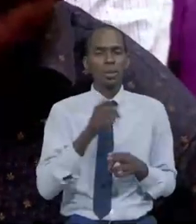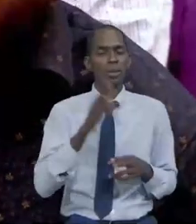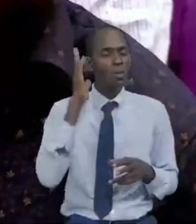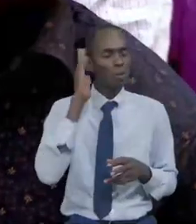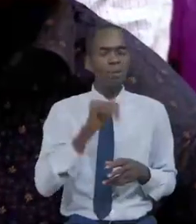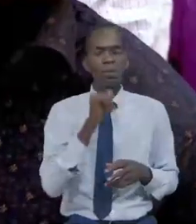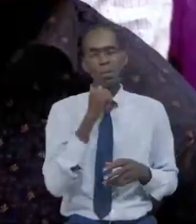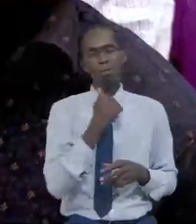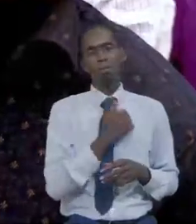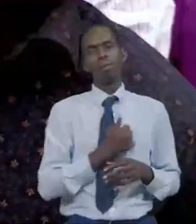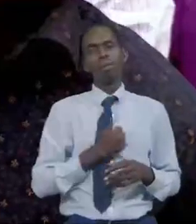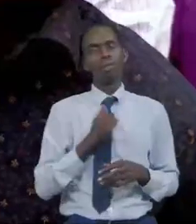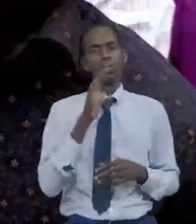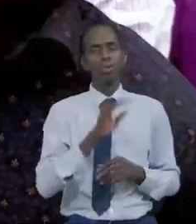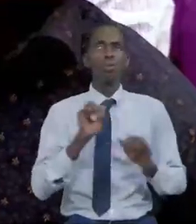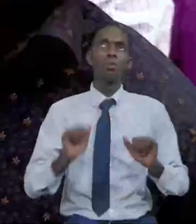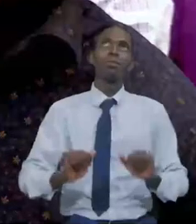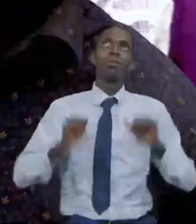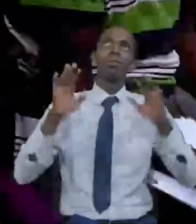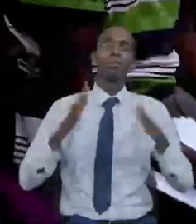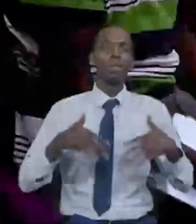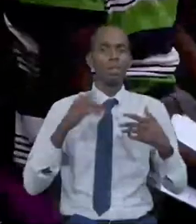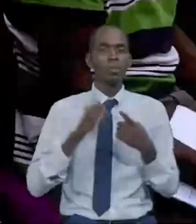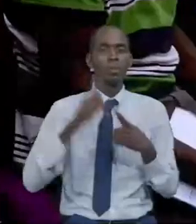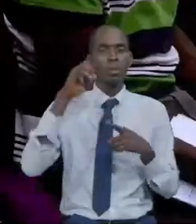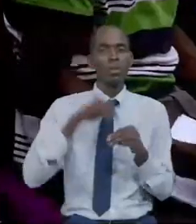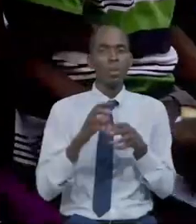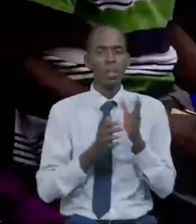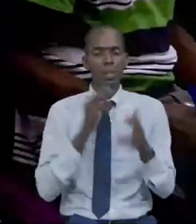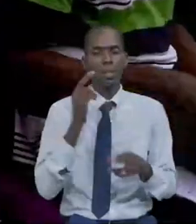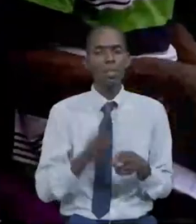ta vie de consécration au nom de Jésus-Christ.